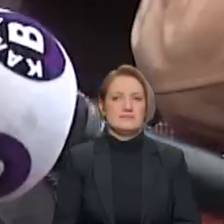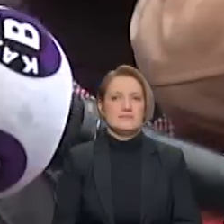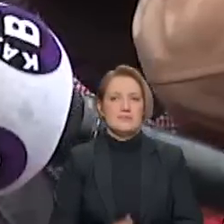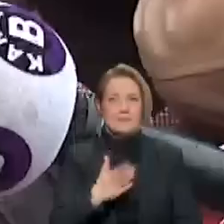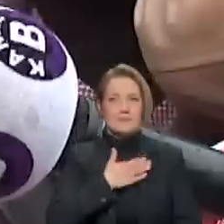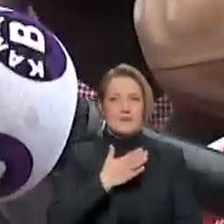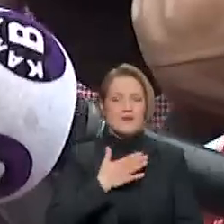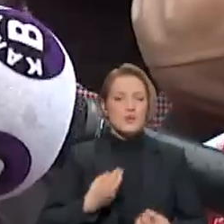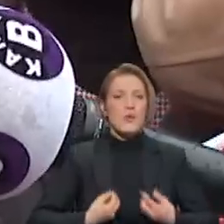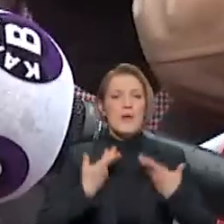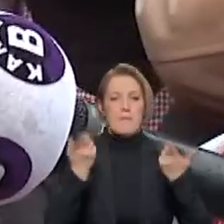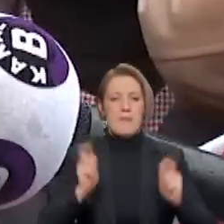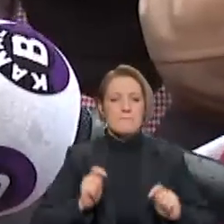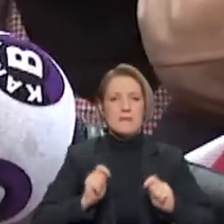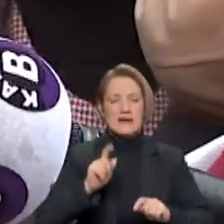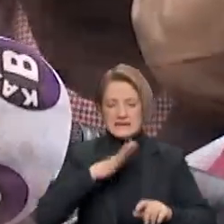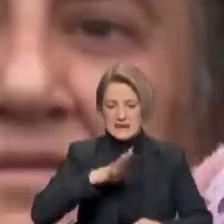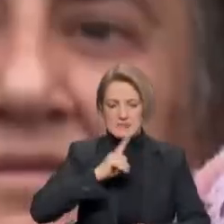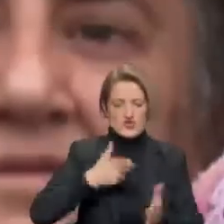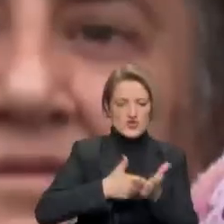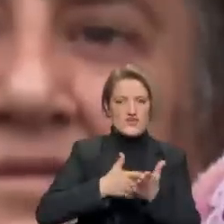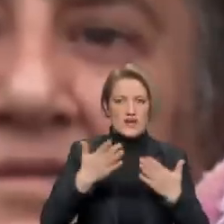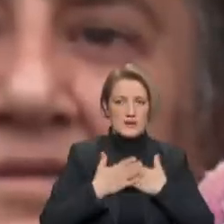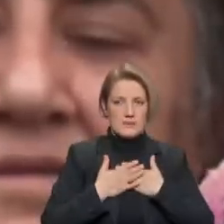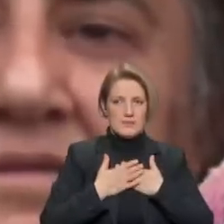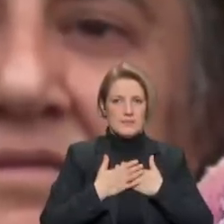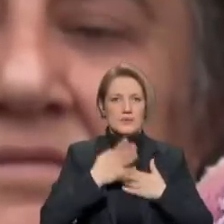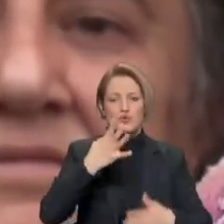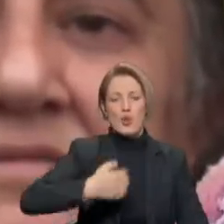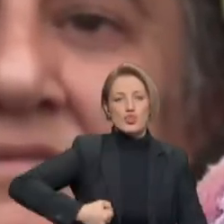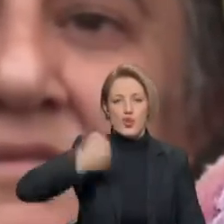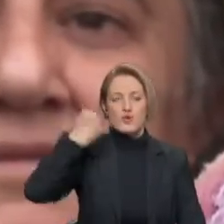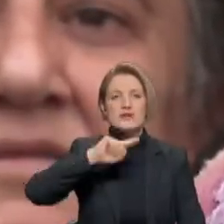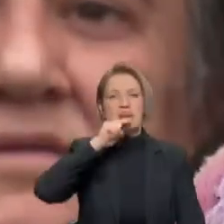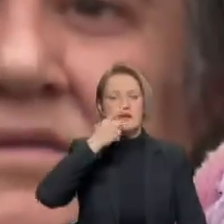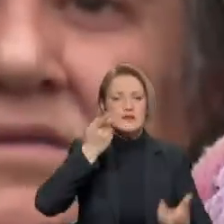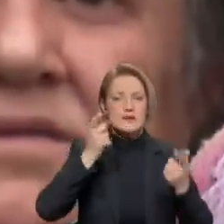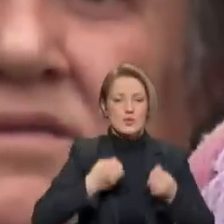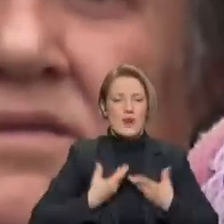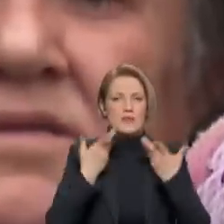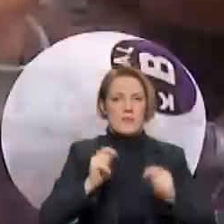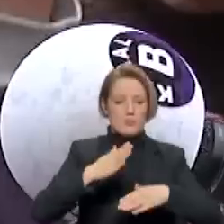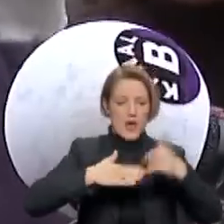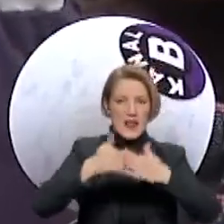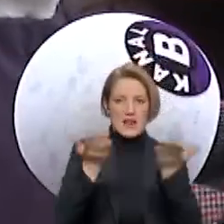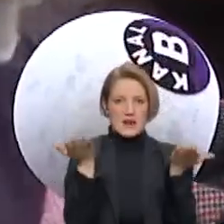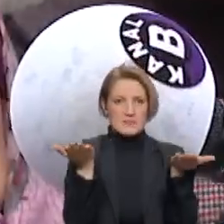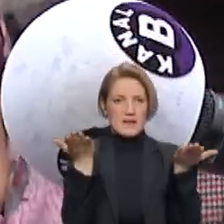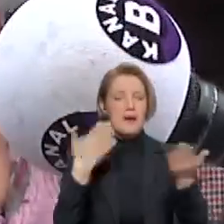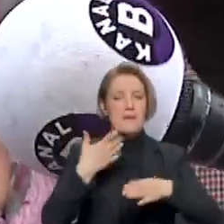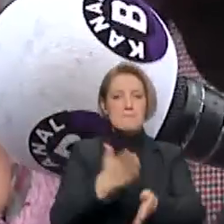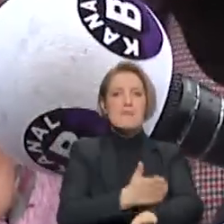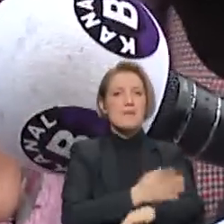Ben üretmek isteyen bir çiftçiyim. 4 tonun üzerinde zeytin üretiyorum. Şu ellerimle